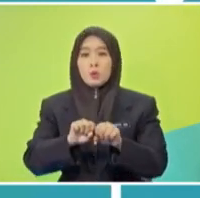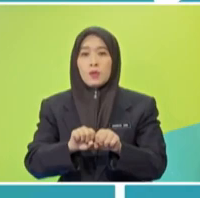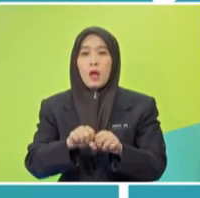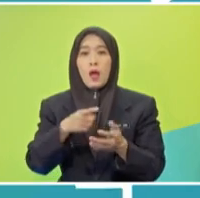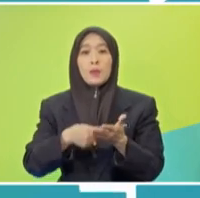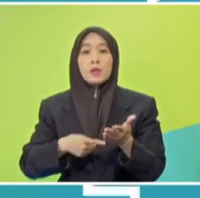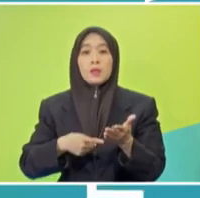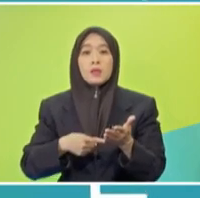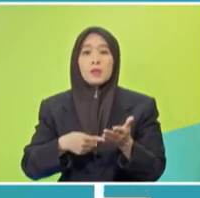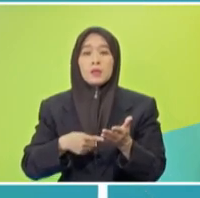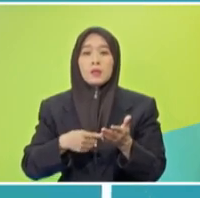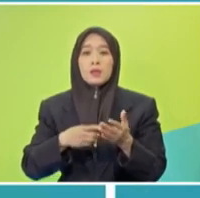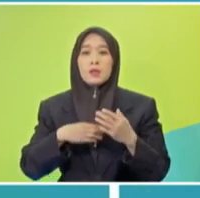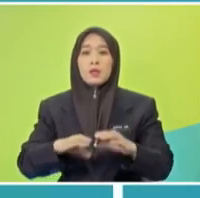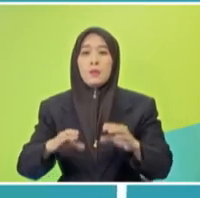yang